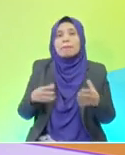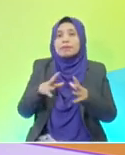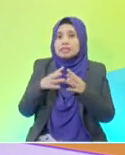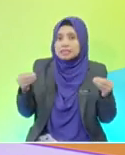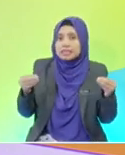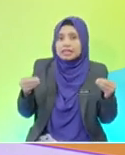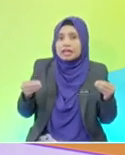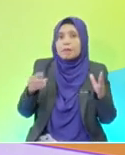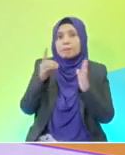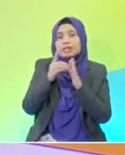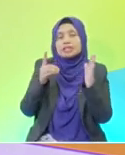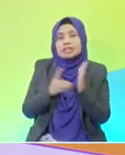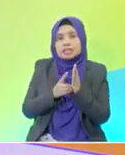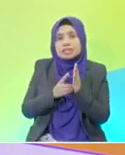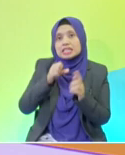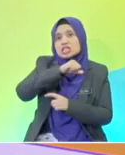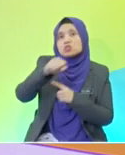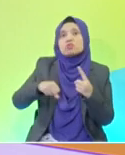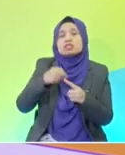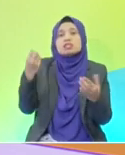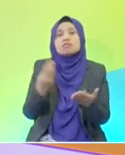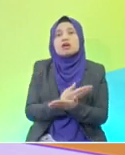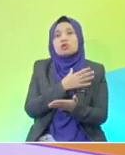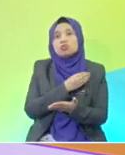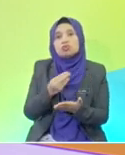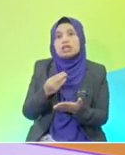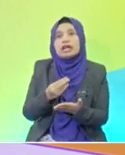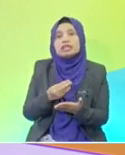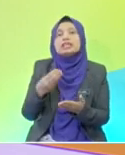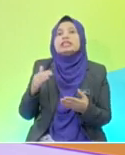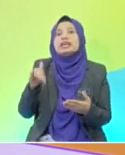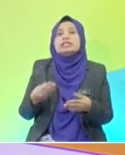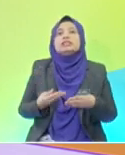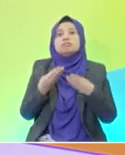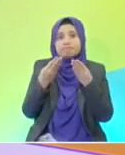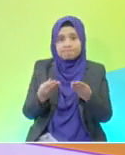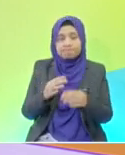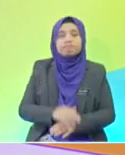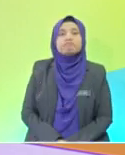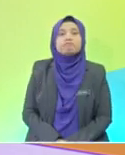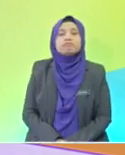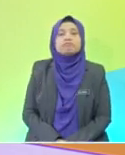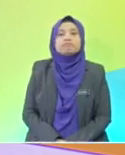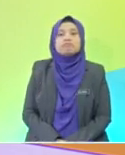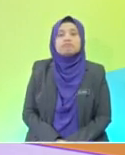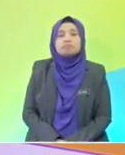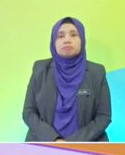berdasarkan situasi baru dan situasi yang diberi Oke seterusnya